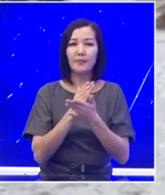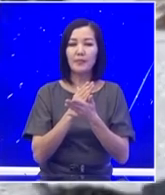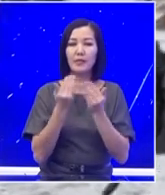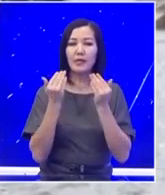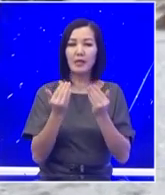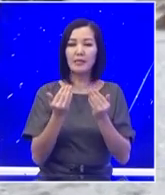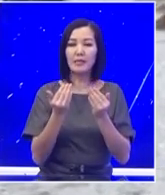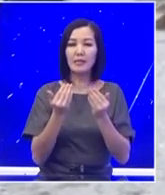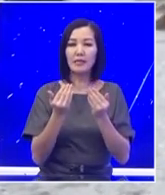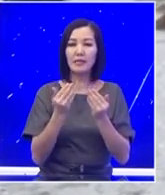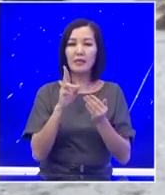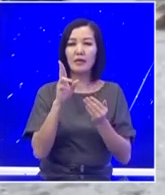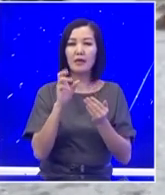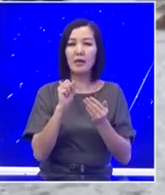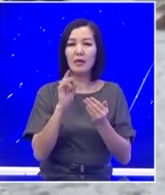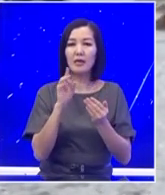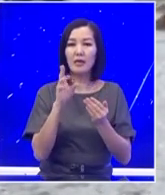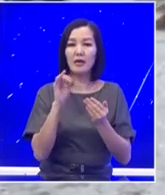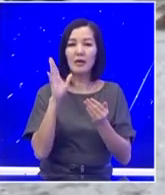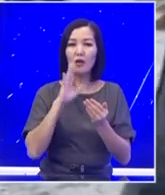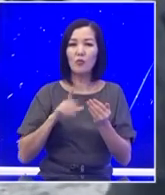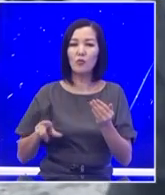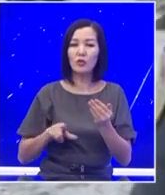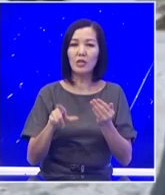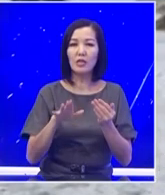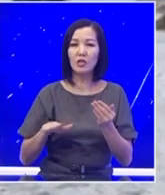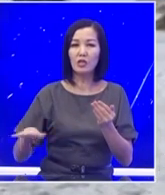Қазірге Қарқара өзенінің жағалау бойында